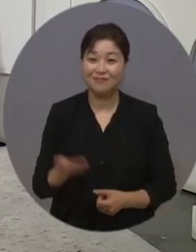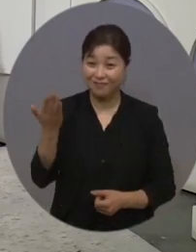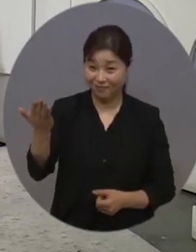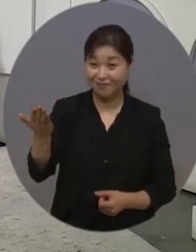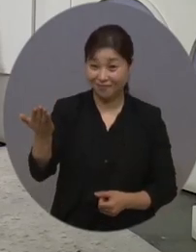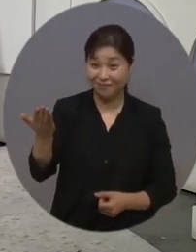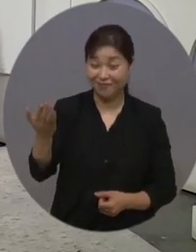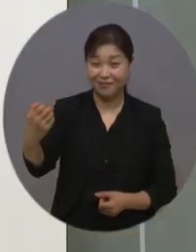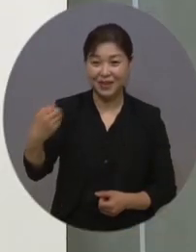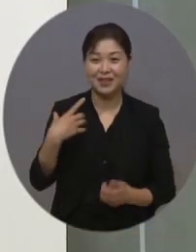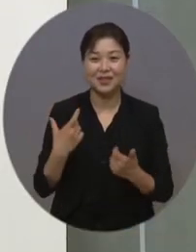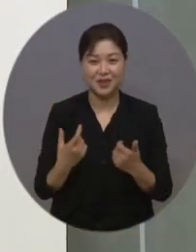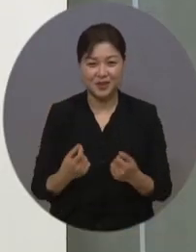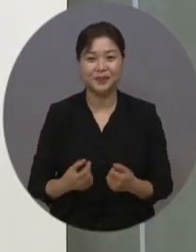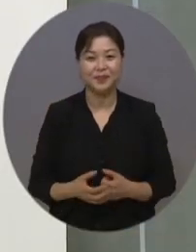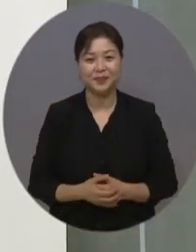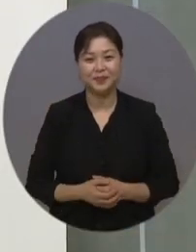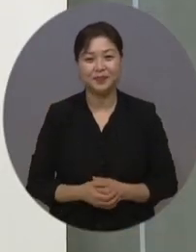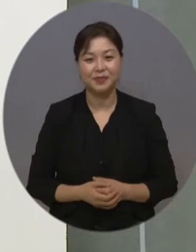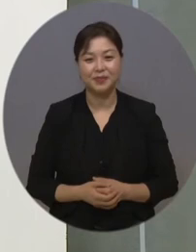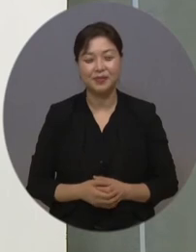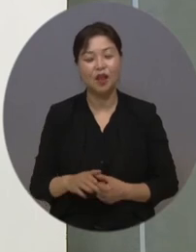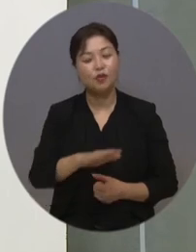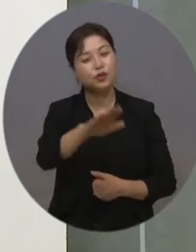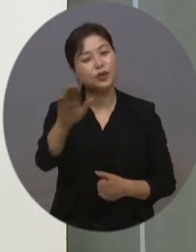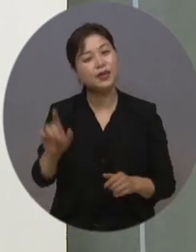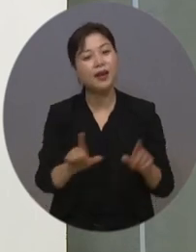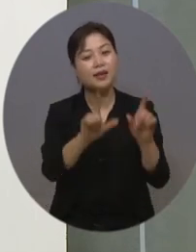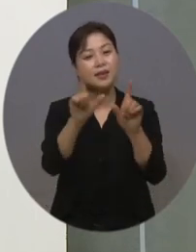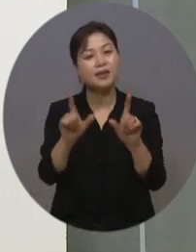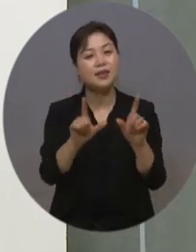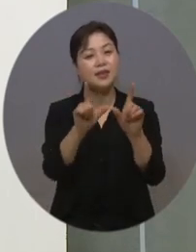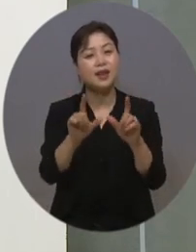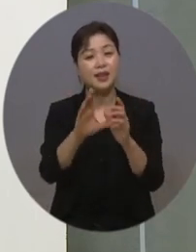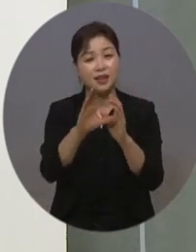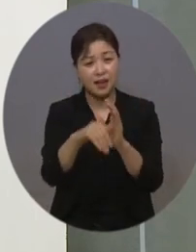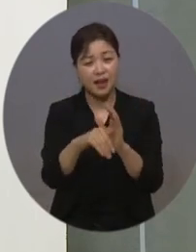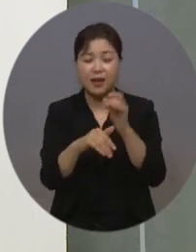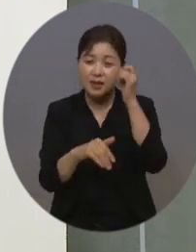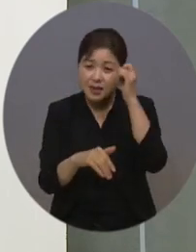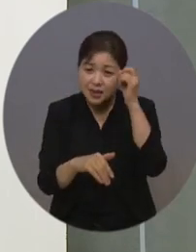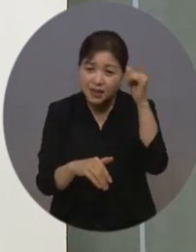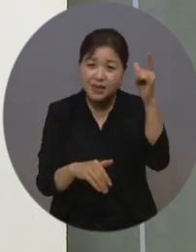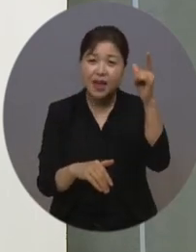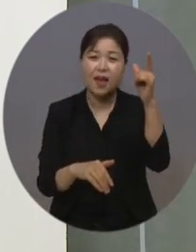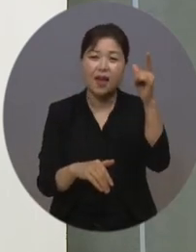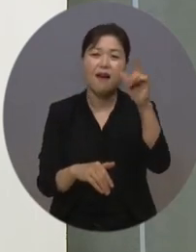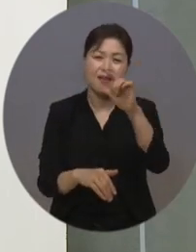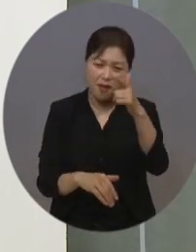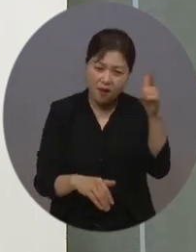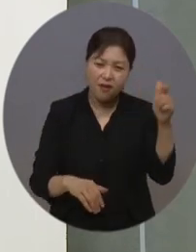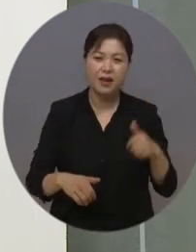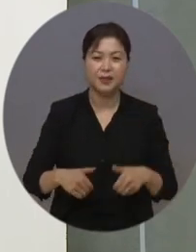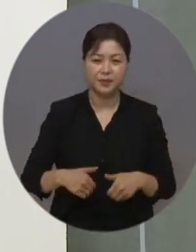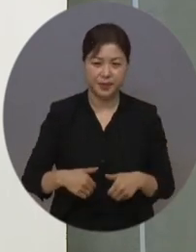들으신 바와 같이 우리가 살아가는 데에 여러 가지 지혜가